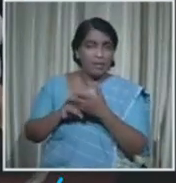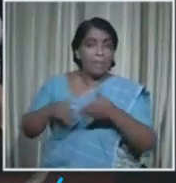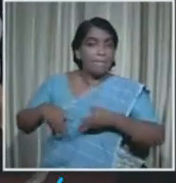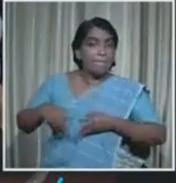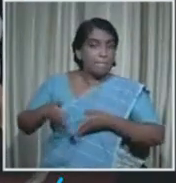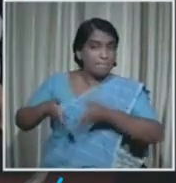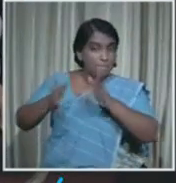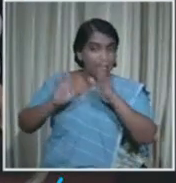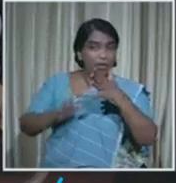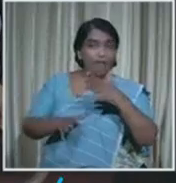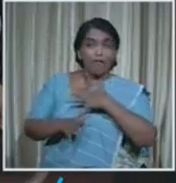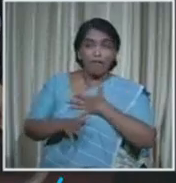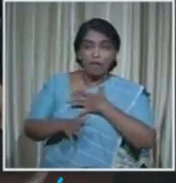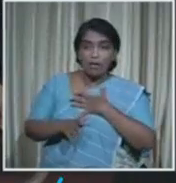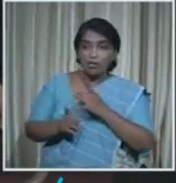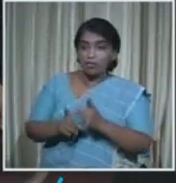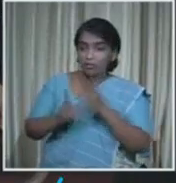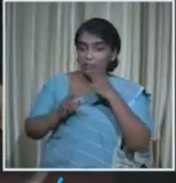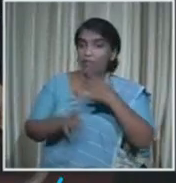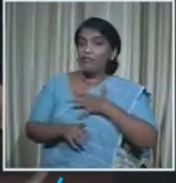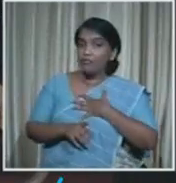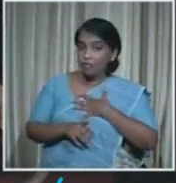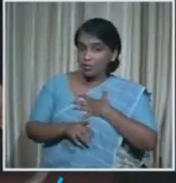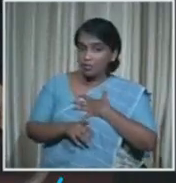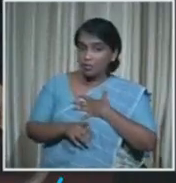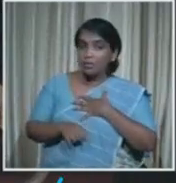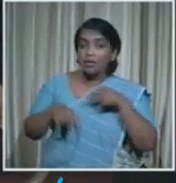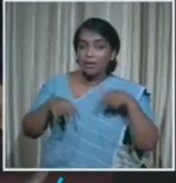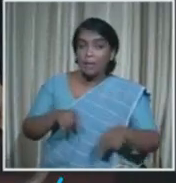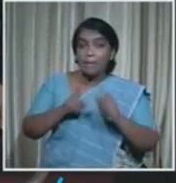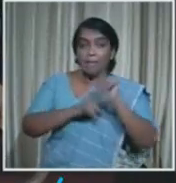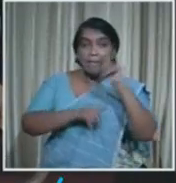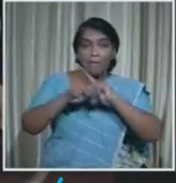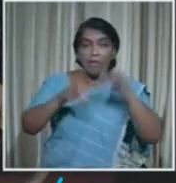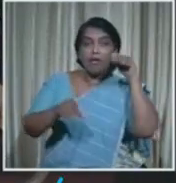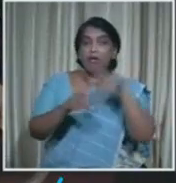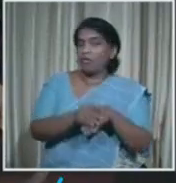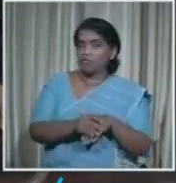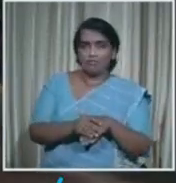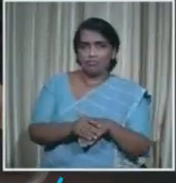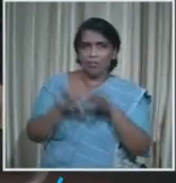මහපාරේ හඬට පටහැනි හඬක් මේ සභාව තුල තිබිය යුතු නැහැ